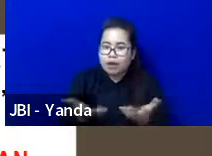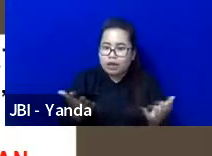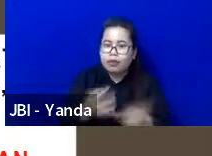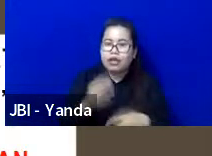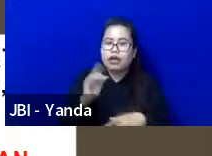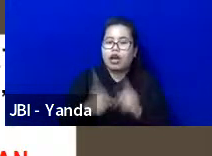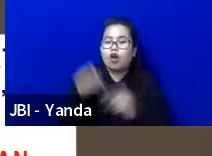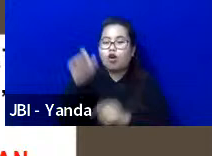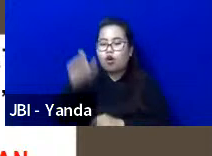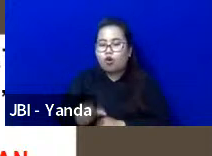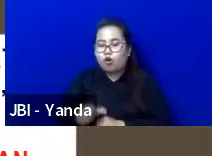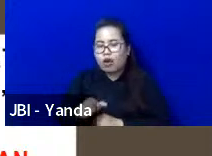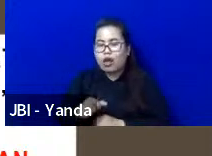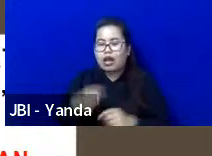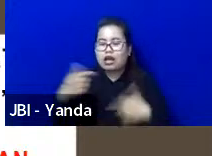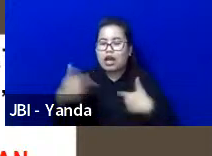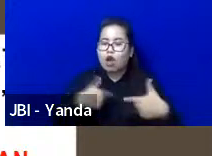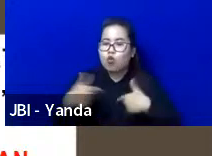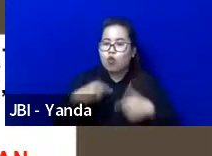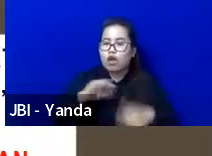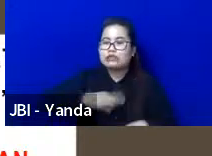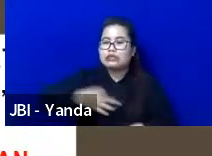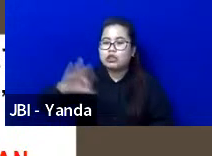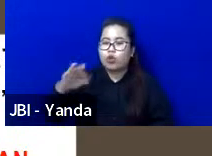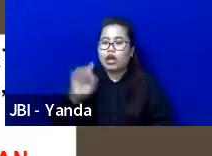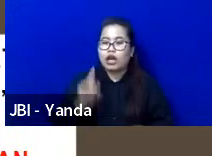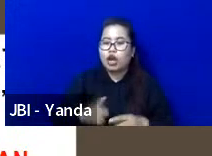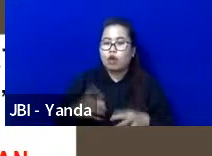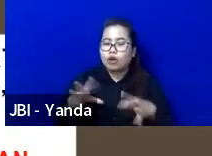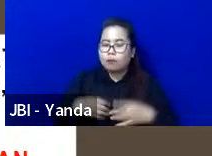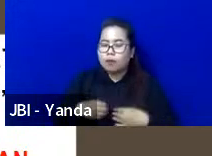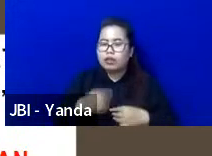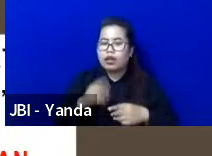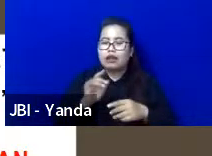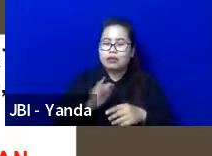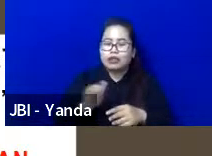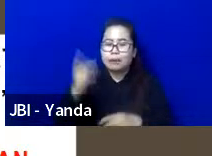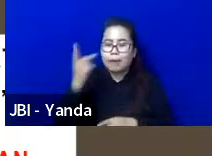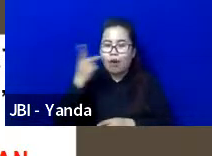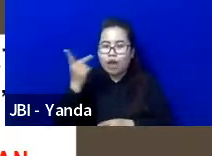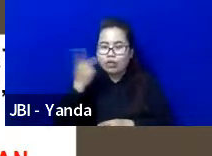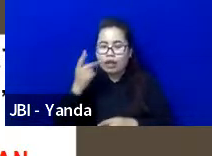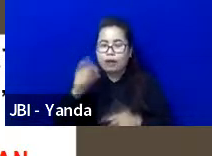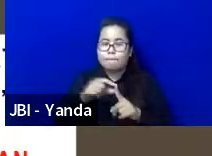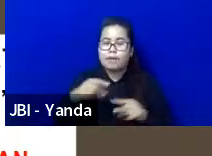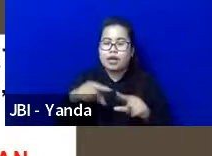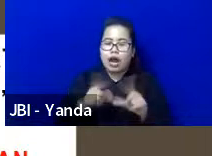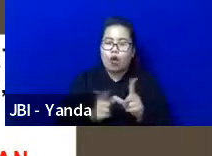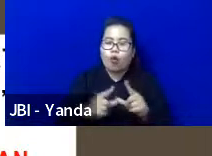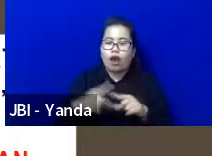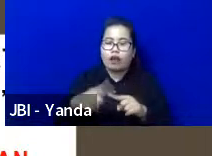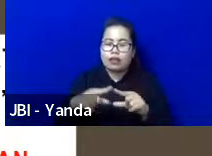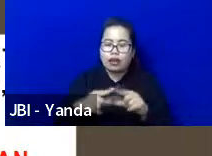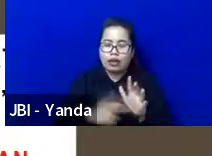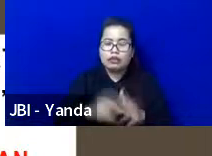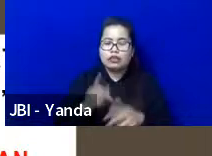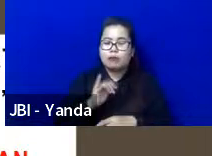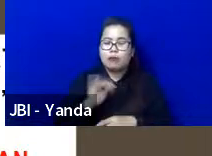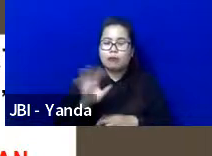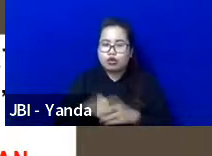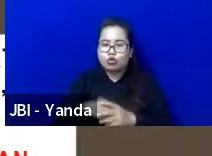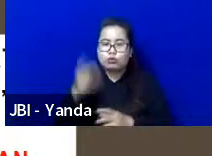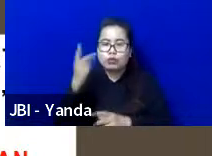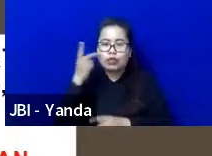gangguan jiwa itu apabila mendapatkan treatment apapun juga, termasuk medical treatment, itu mereka